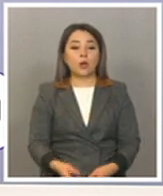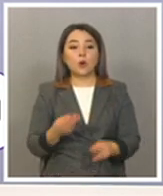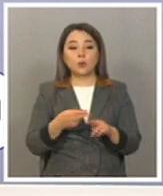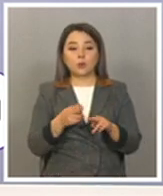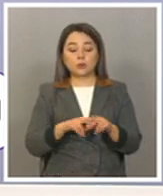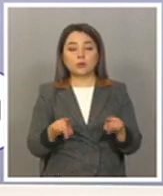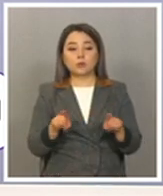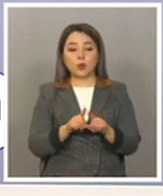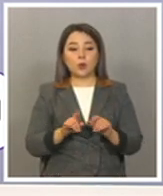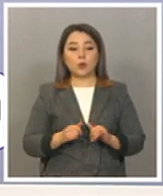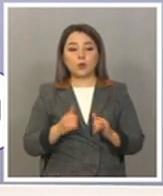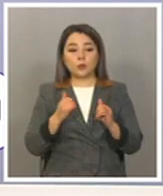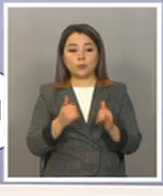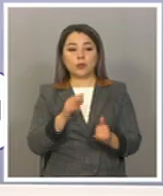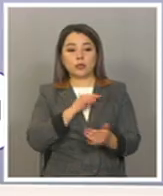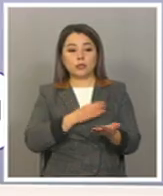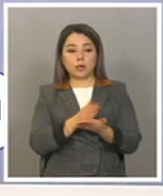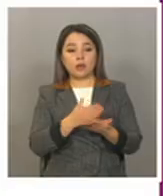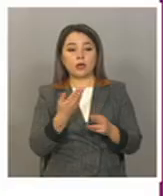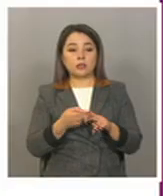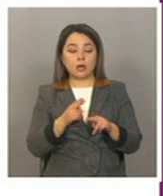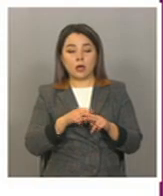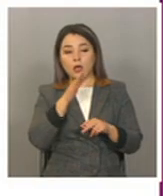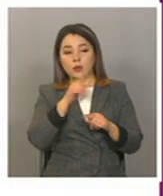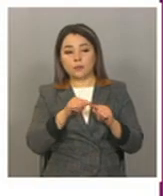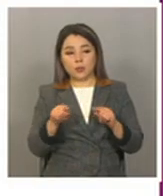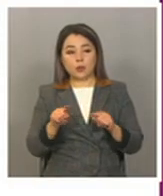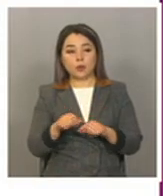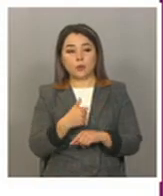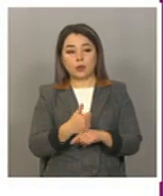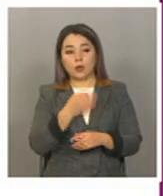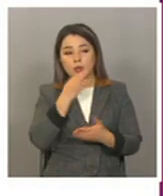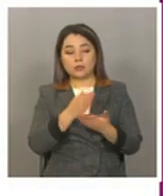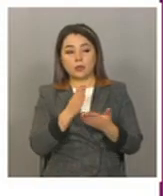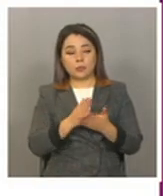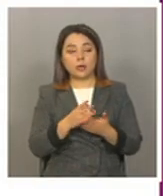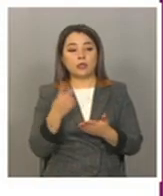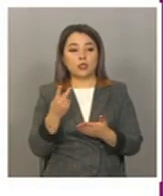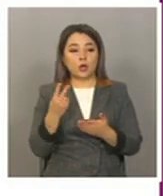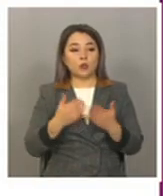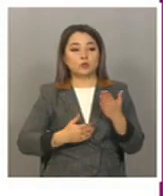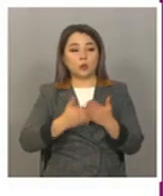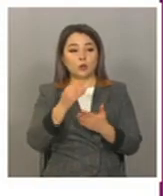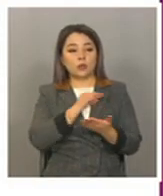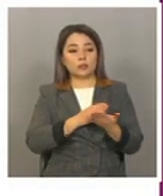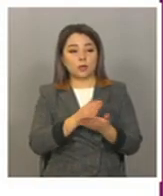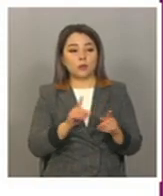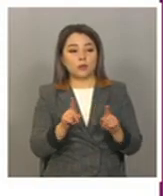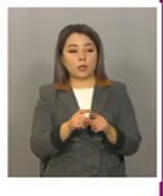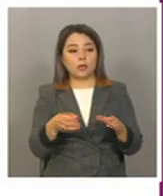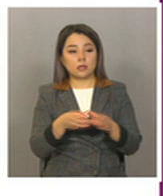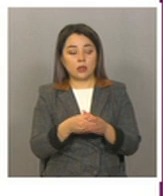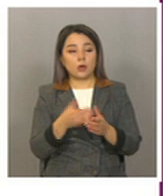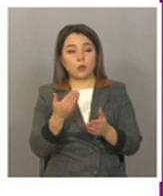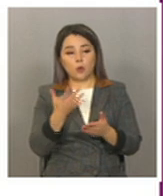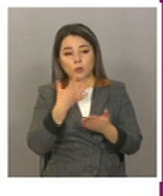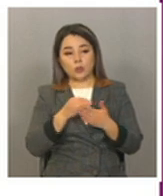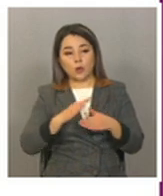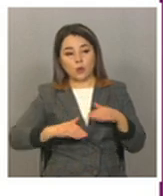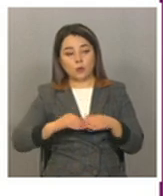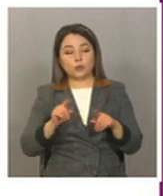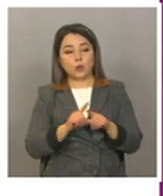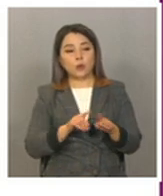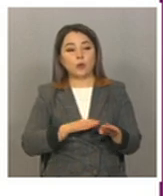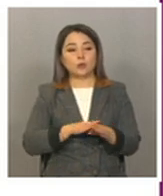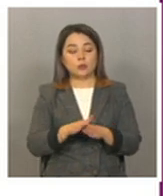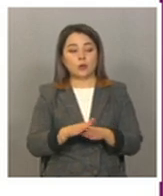сияқты құрметті қызметтің бірі ол кезеңде уәзір болды. Яғни екінші жоғары қызмет ретінде оның қолында жоғары